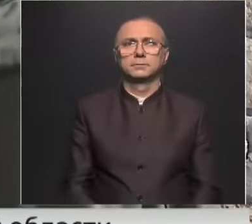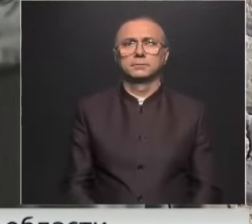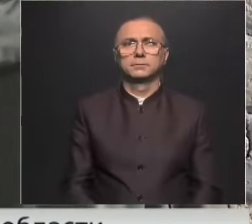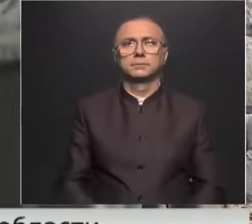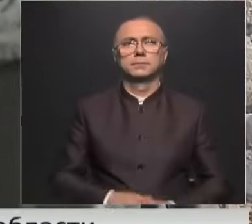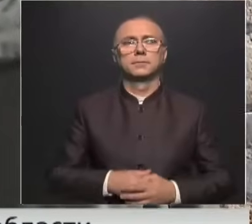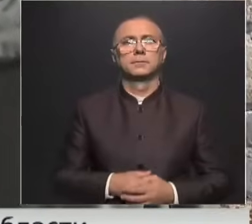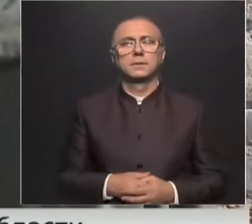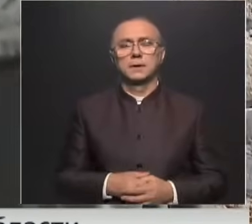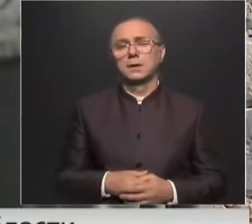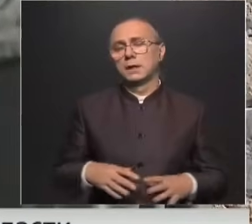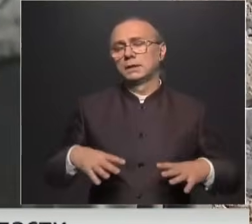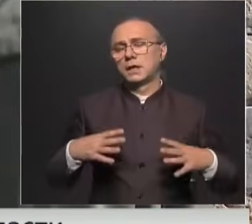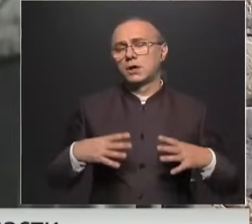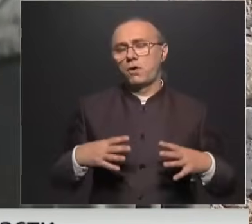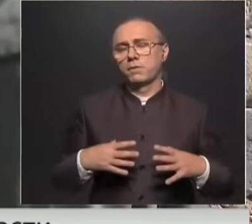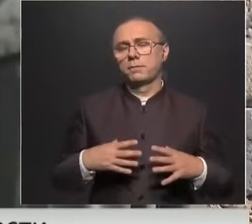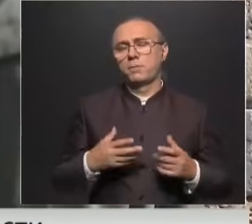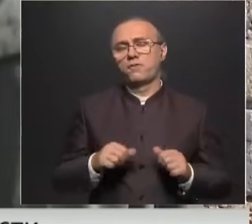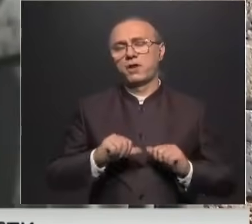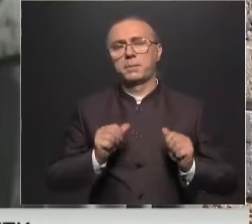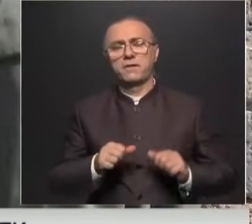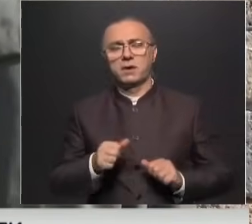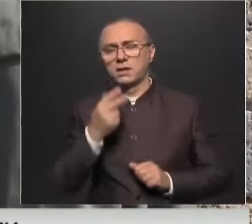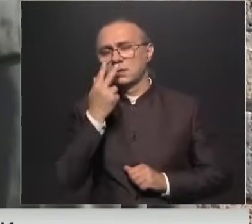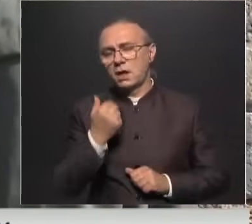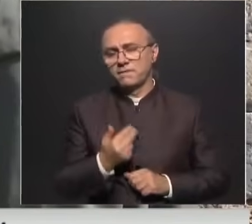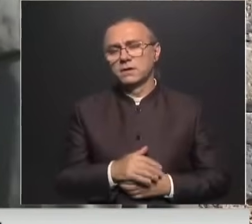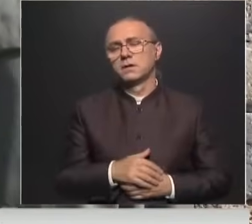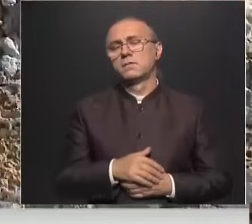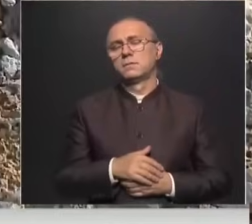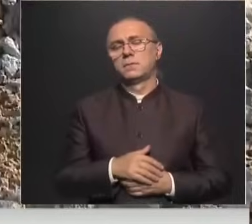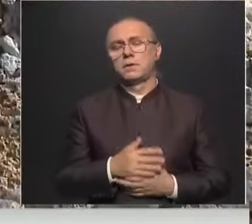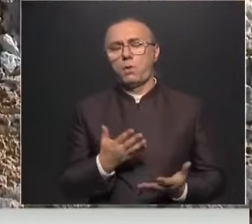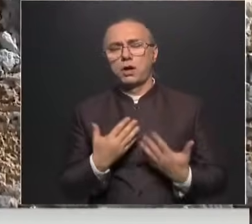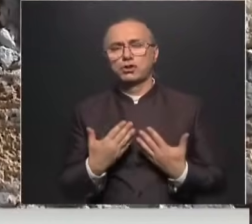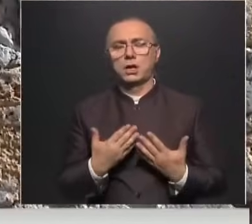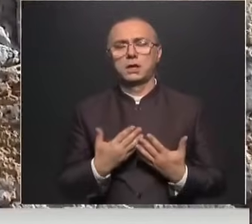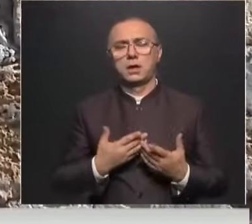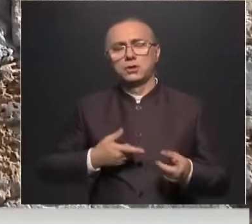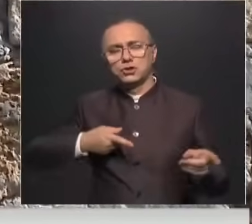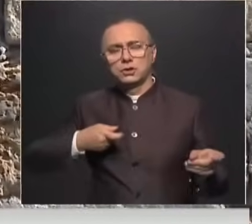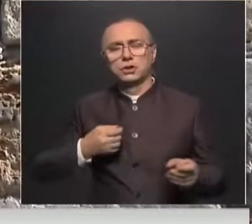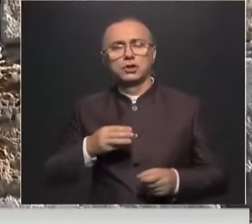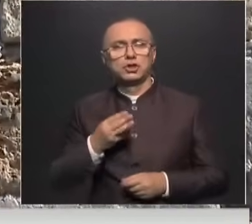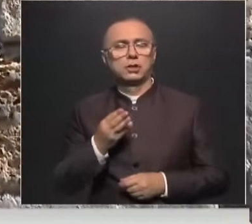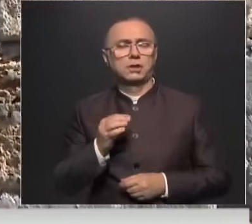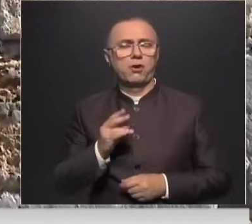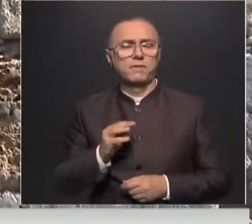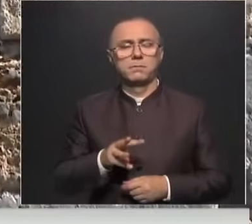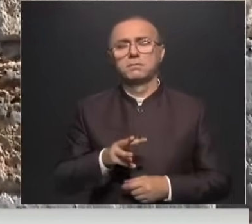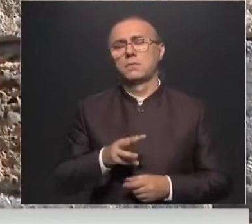Ребята проводили комплекс тренировок по формированию прикладных навыков с обращением со стрелковым оружием. Это самая база, это первый кирпичик в